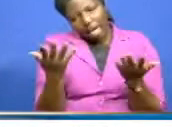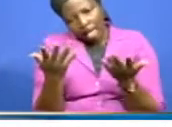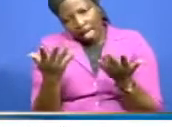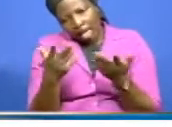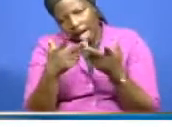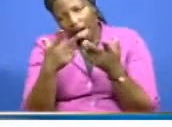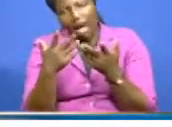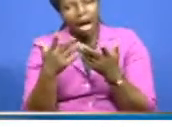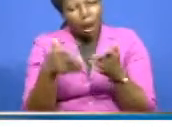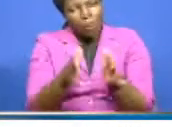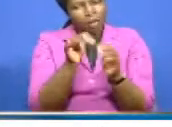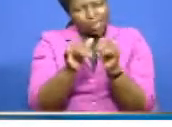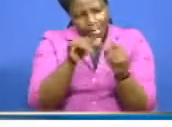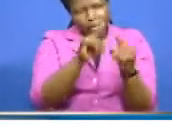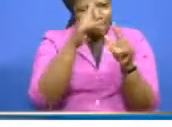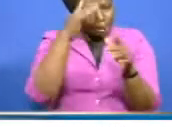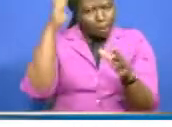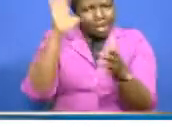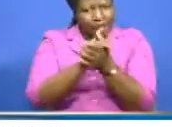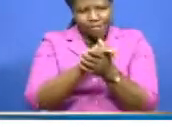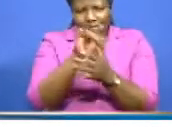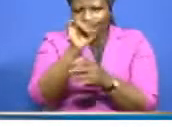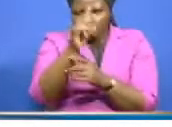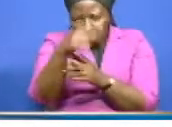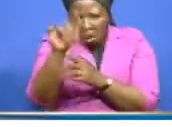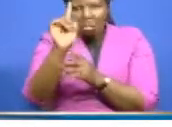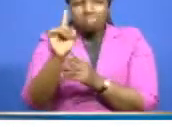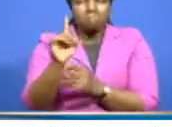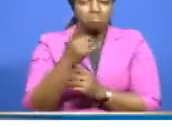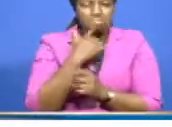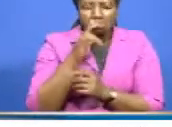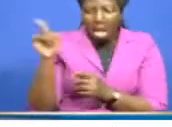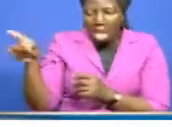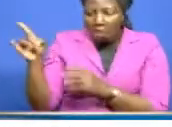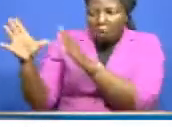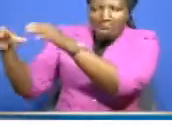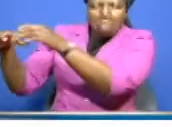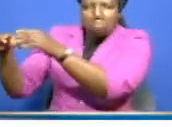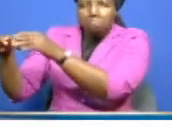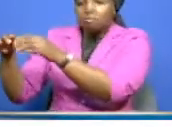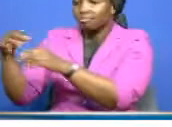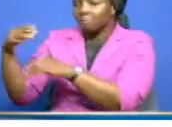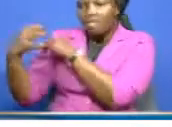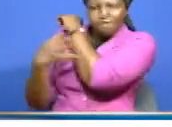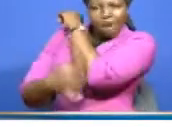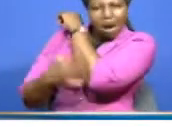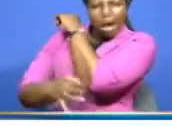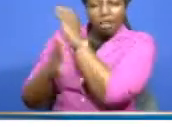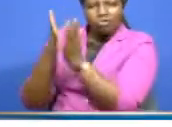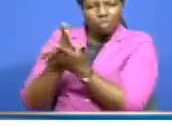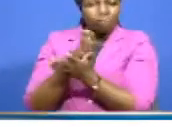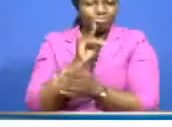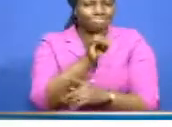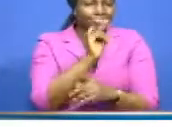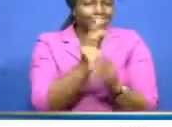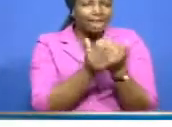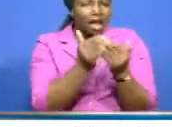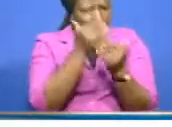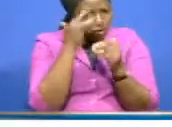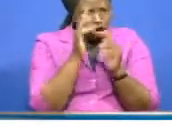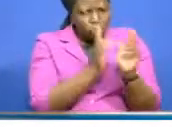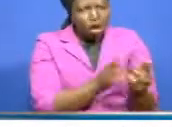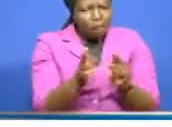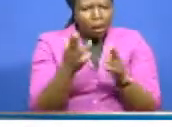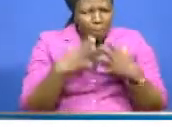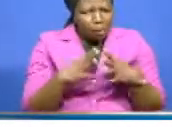unafaa, ambao ni kusema kuwa hapana, Hustler Nation haiangalii mwananchi wa kawaida bali ni sinyi